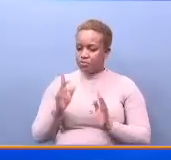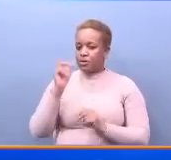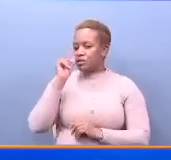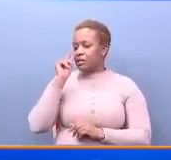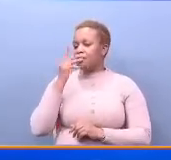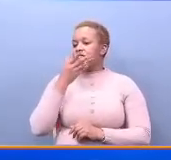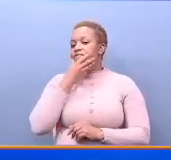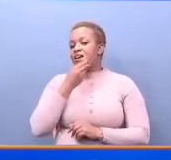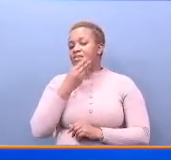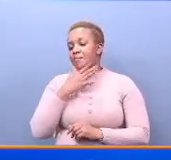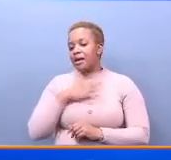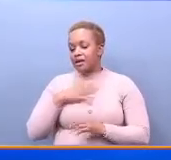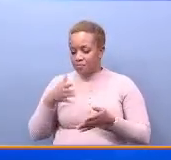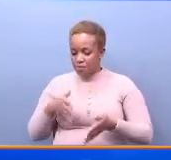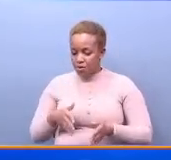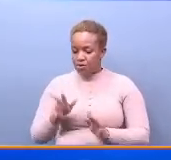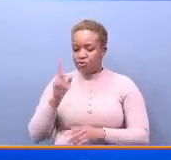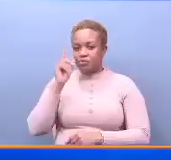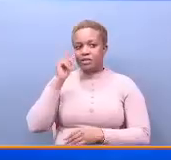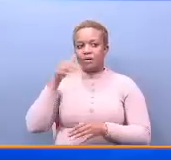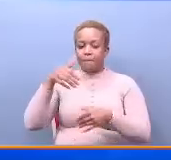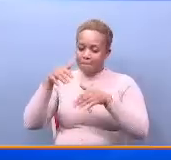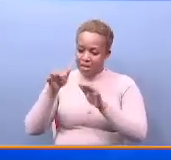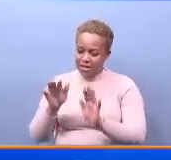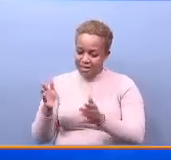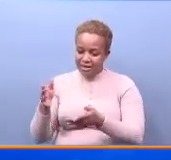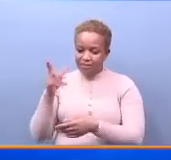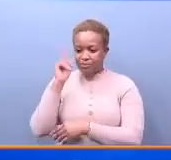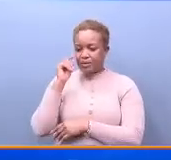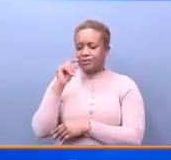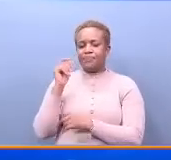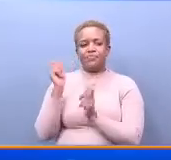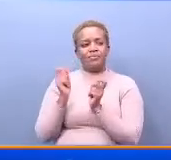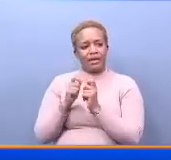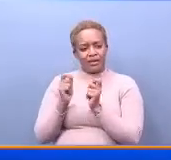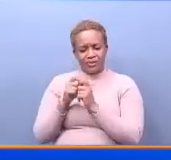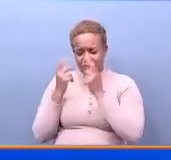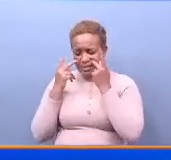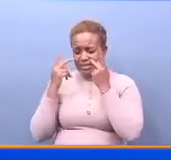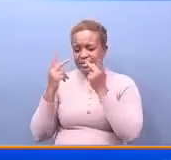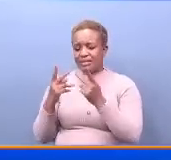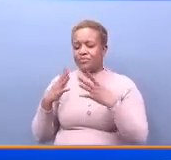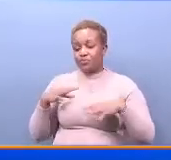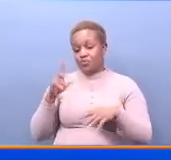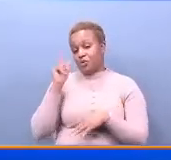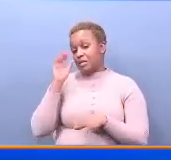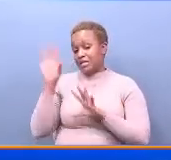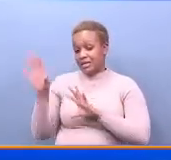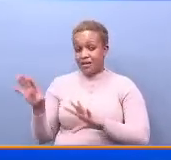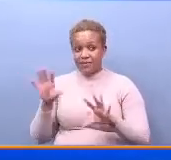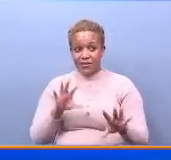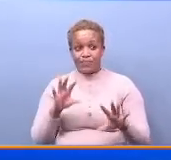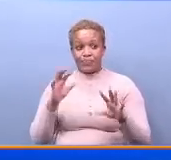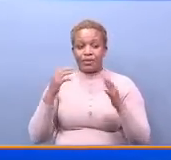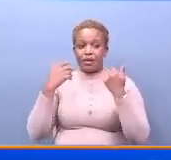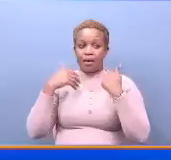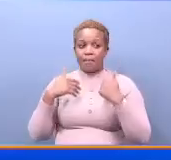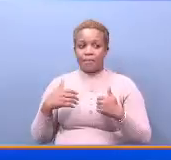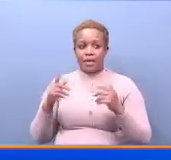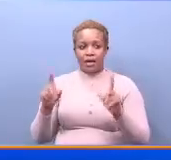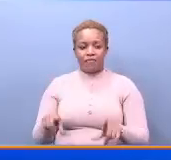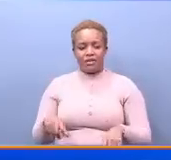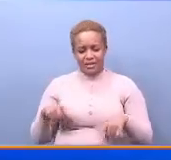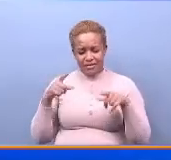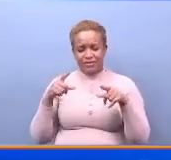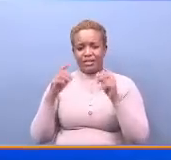mtu wa Mombasa. Nimemzika kikoani Mombasa. Inaniuma sana kuona watu wa Mombasa ile wanafanyika. Mm-hmm. Mimi nimelelewa kwa njia na iongea kila siku kwa njia